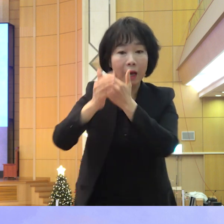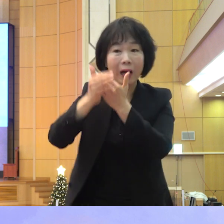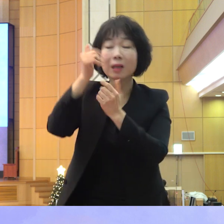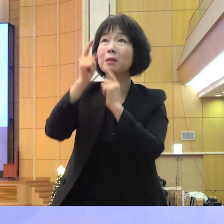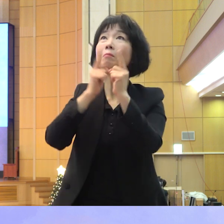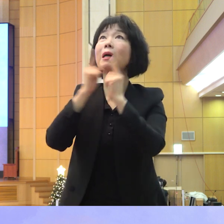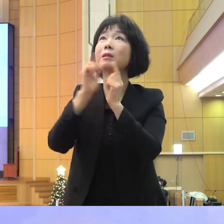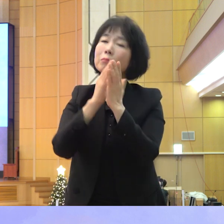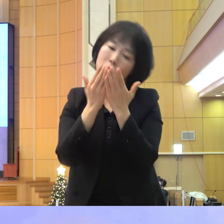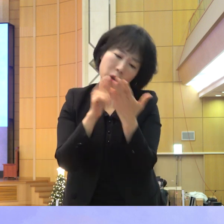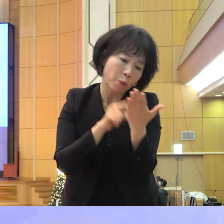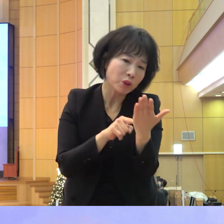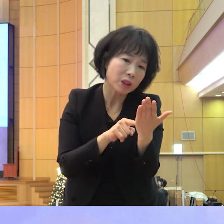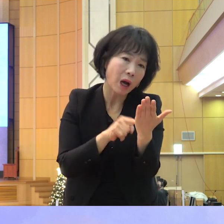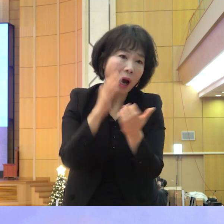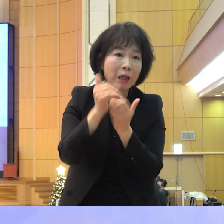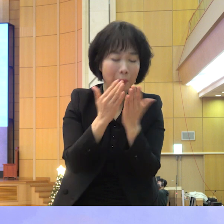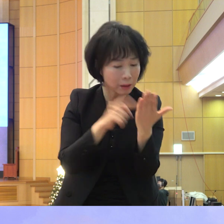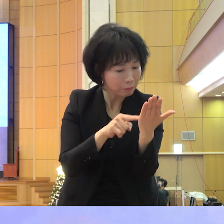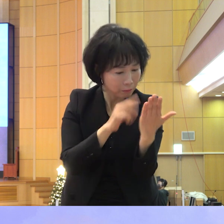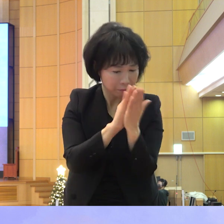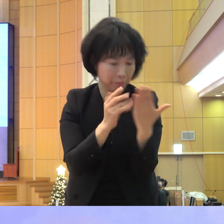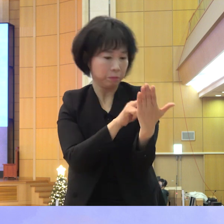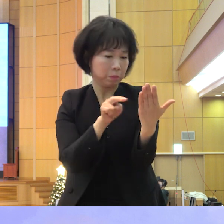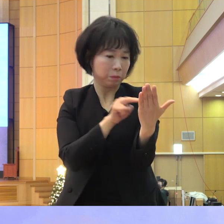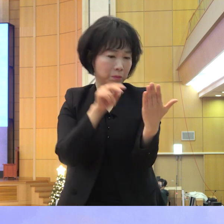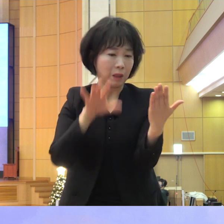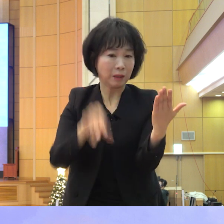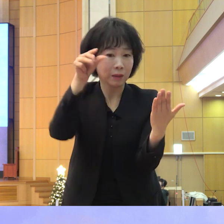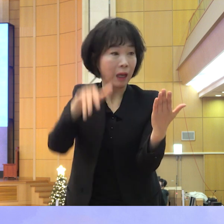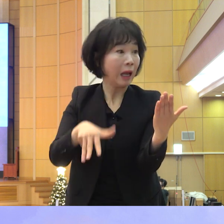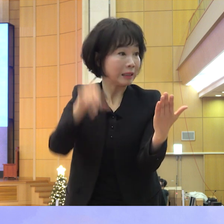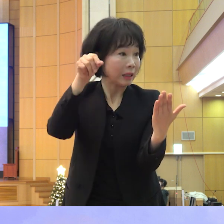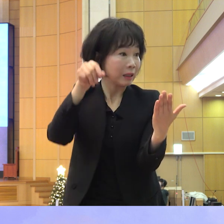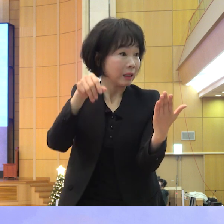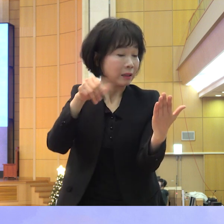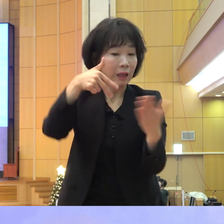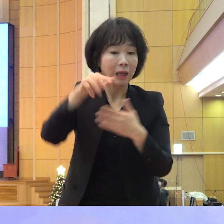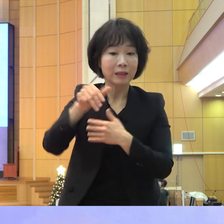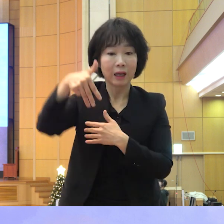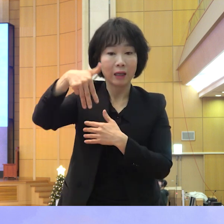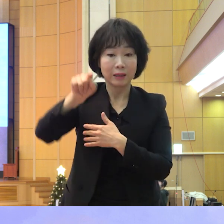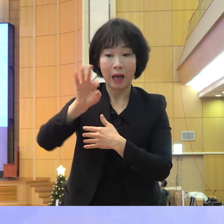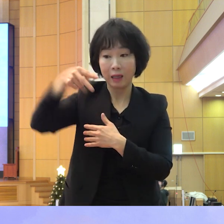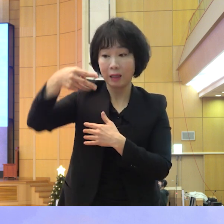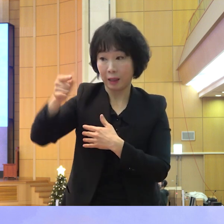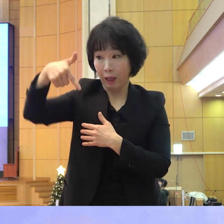창세기 1장에 보면 오늘 두 가지를 말할 거예요.